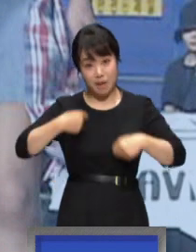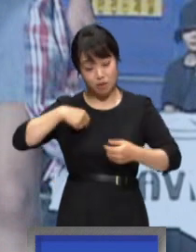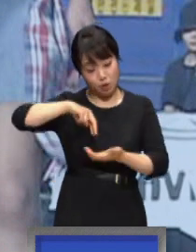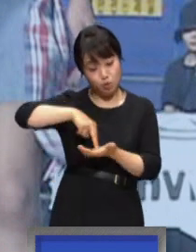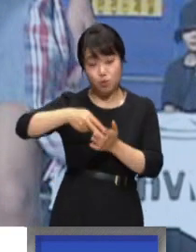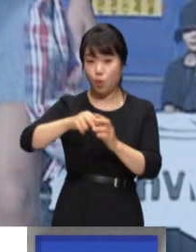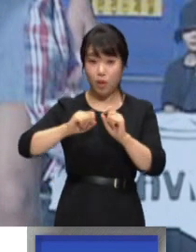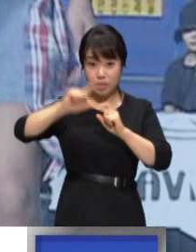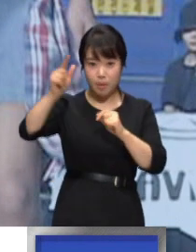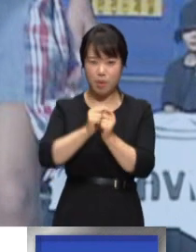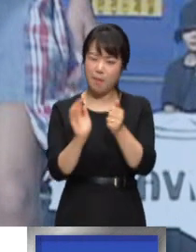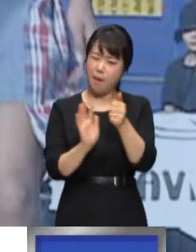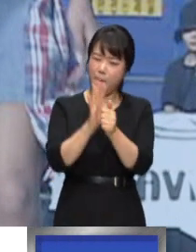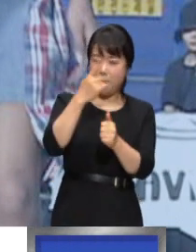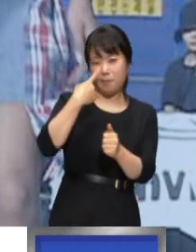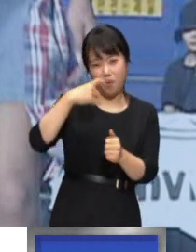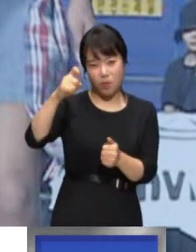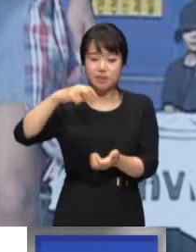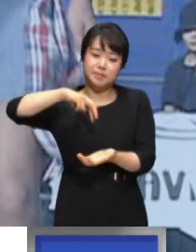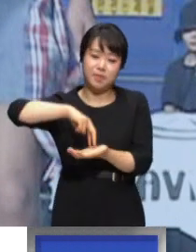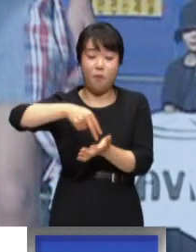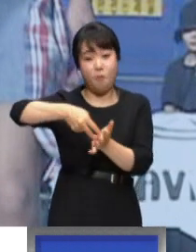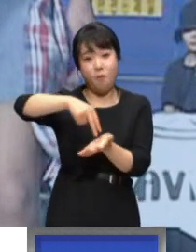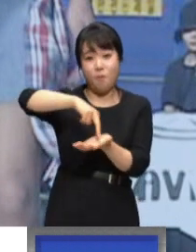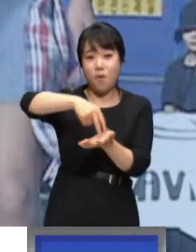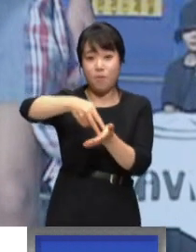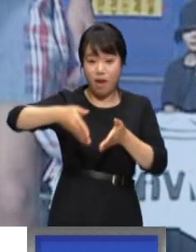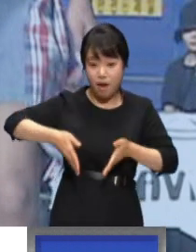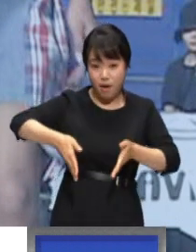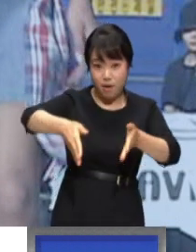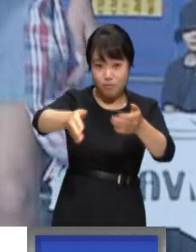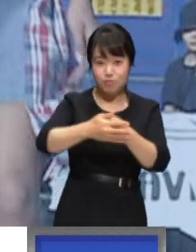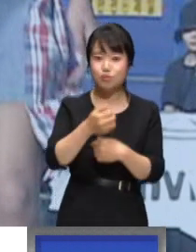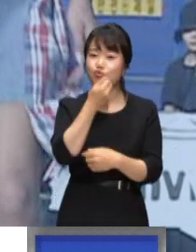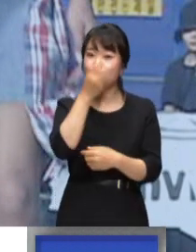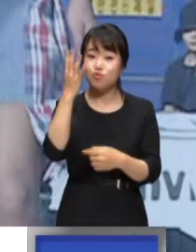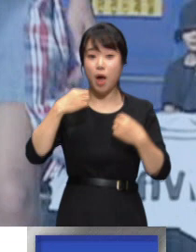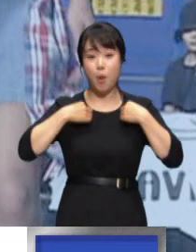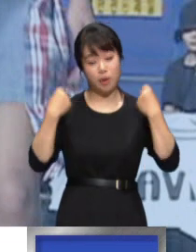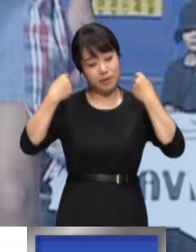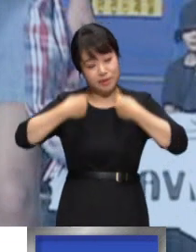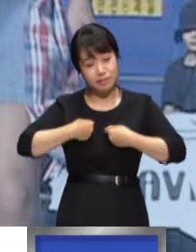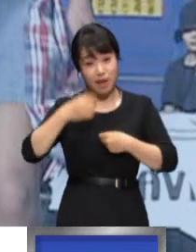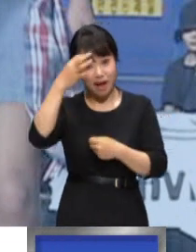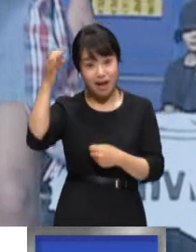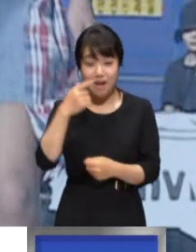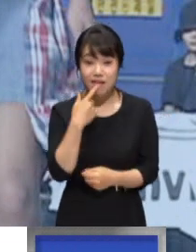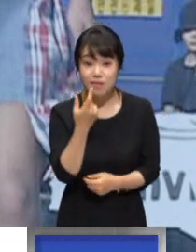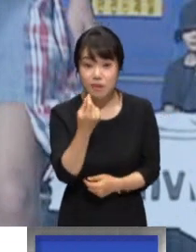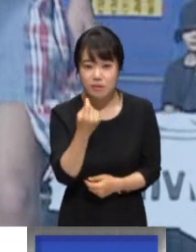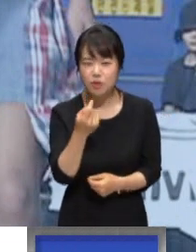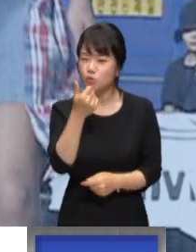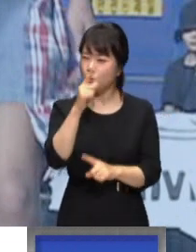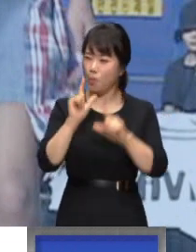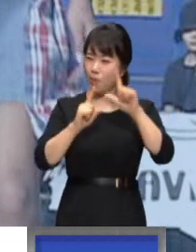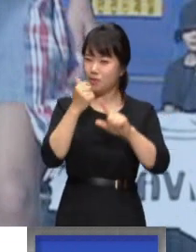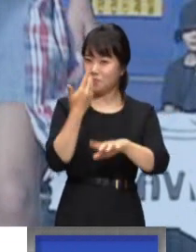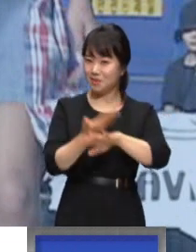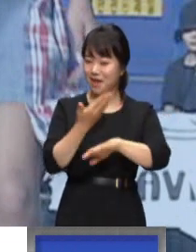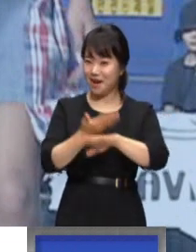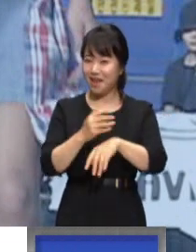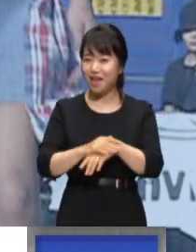하면 보통 화려한 의상을 입은 모델들이 최신 패션 트렌드를 보여주는 것으로 생각하실 겁니다. 네, 그런데 조금 다른